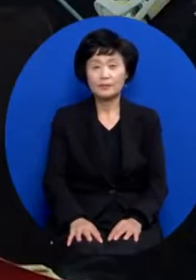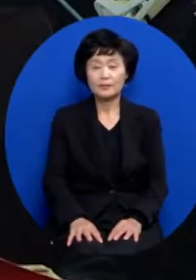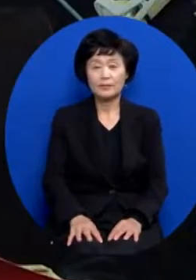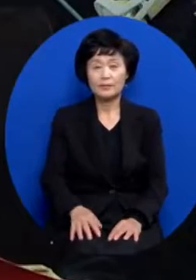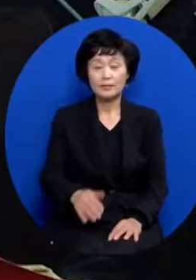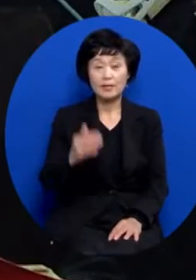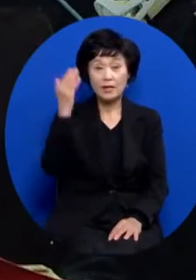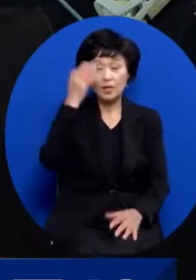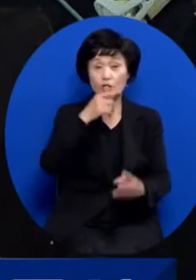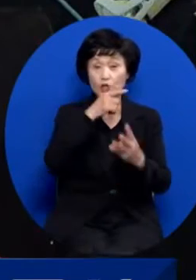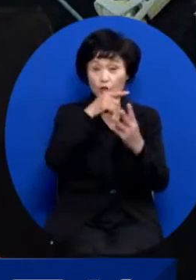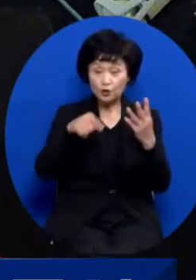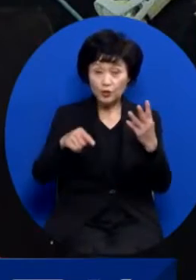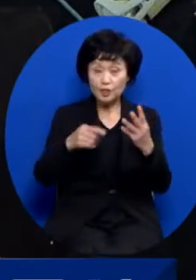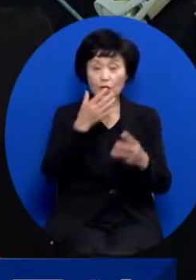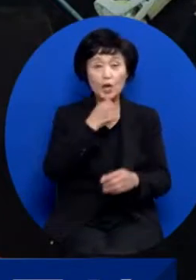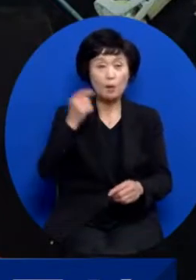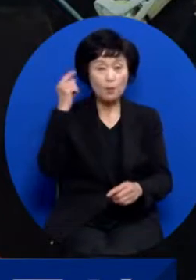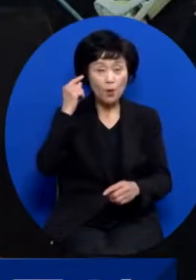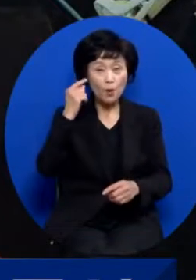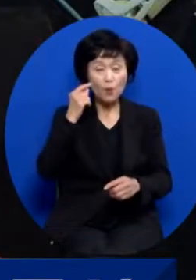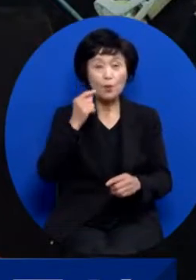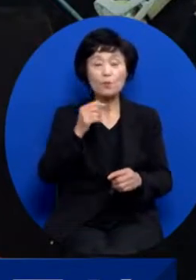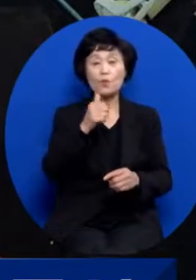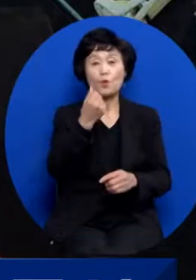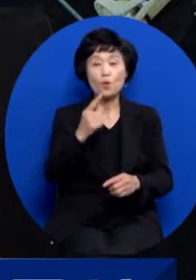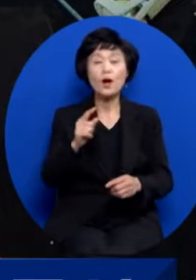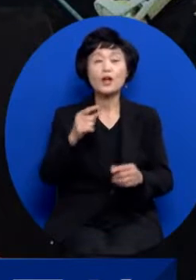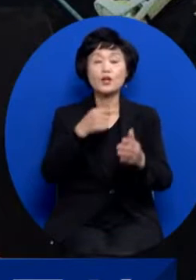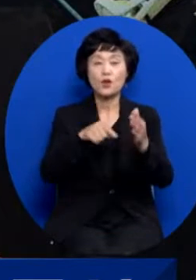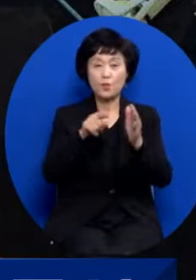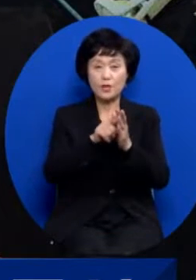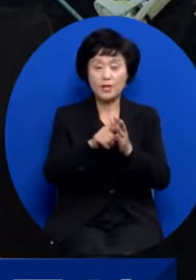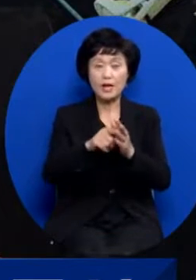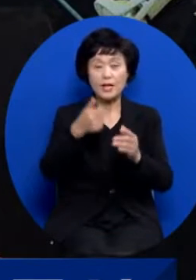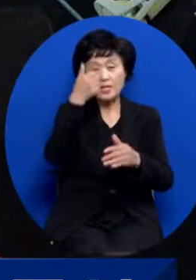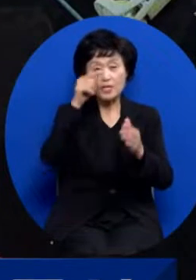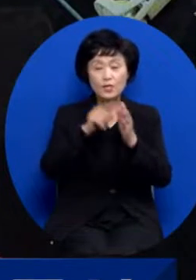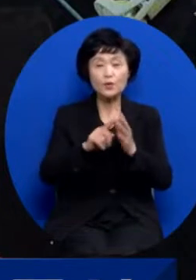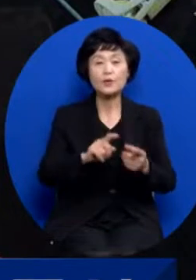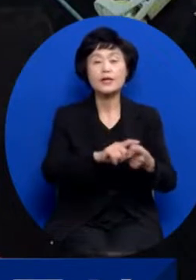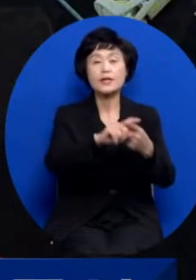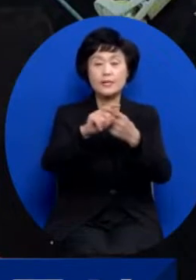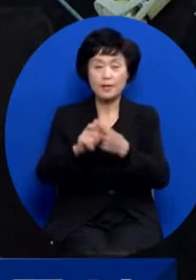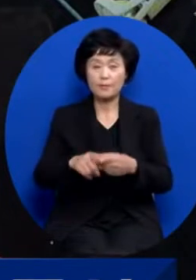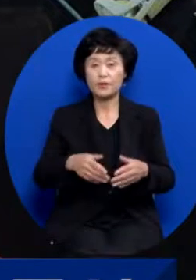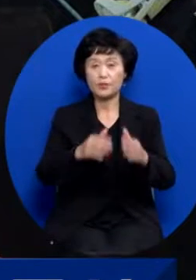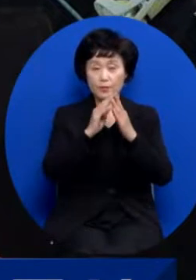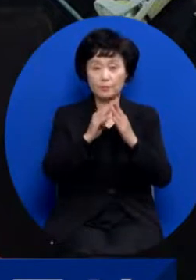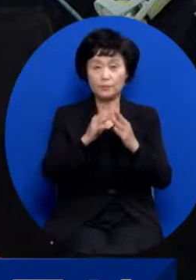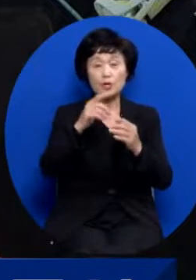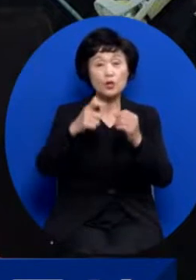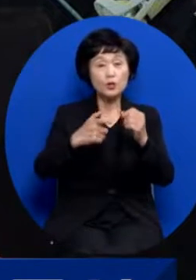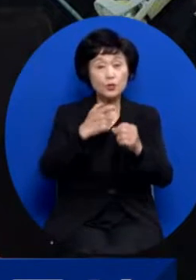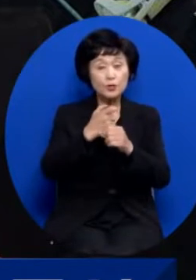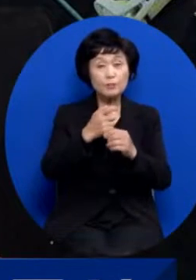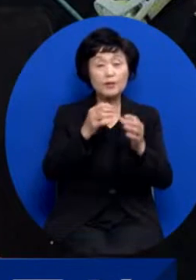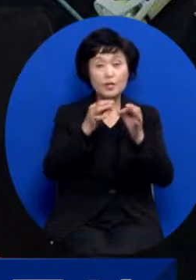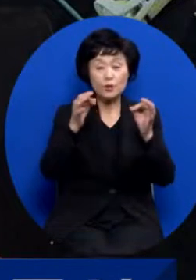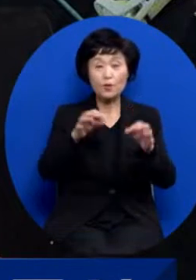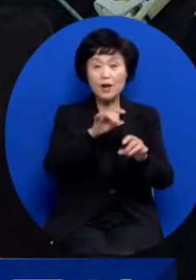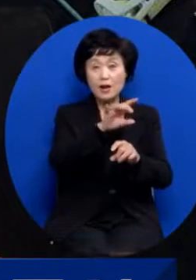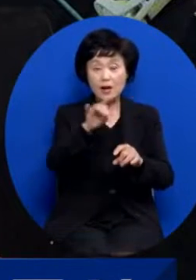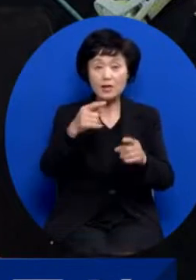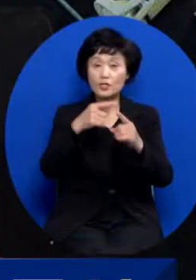청주시 연합과 복음화를 위해 1962년 청주시 기독교 연합회가 세워졌습니다. 60년 동안 개교회들의